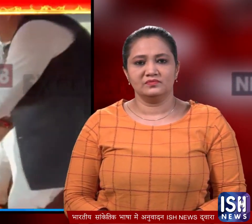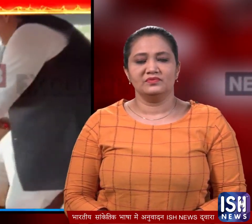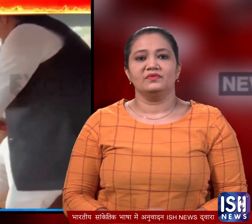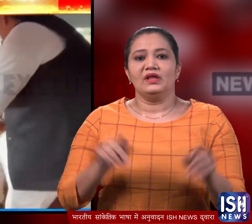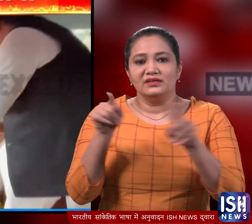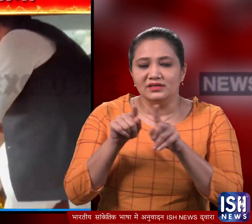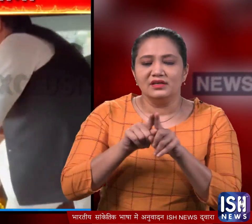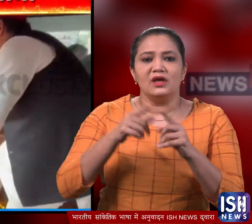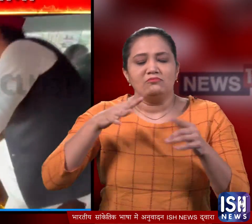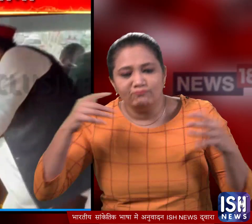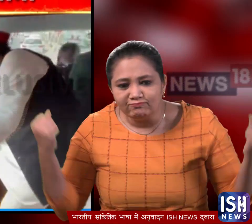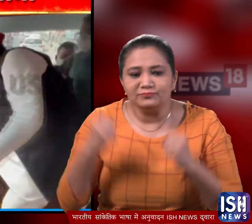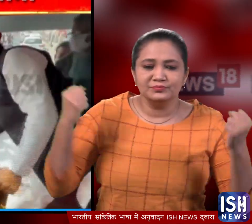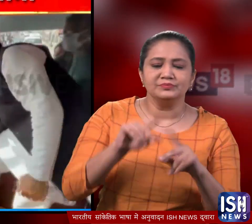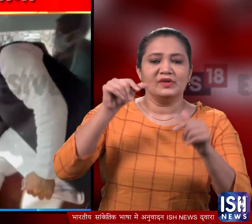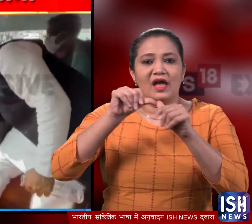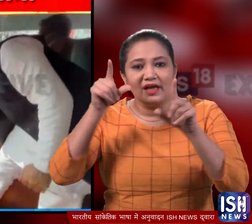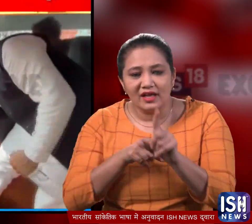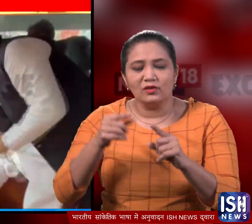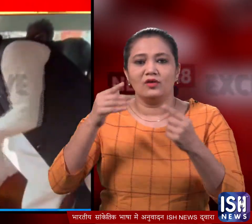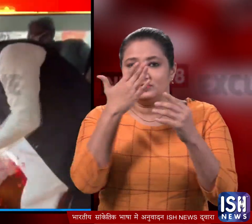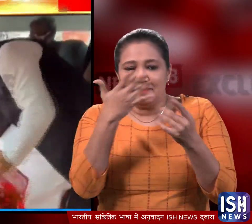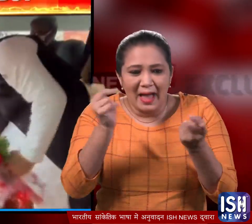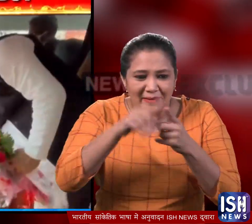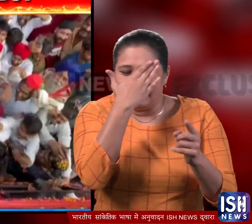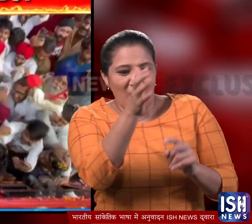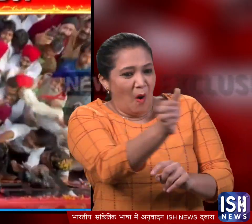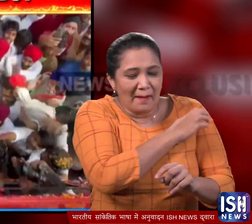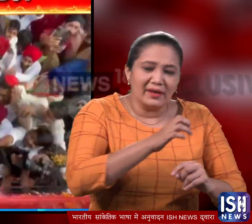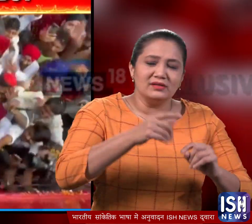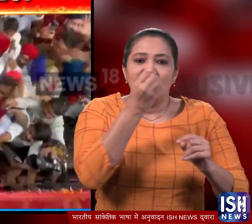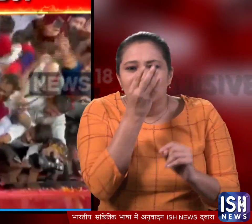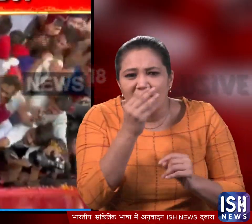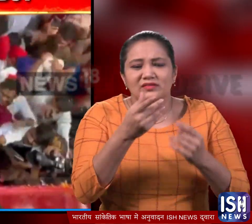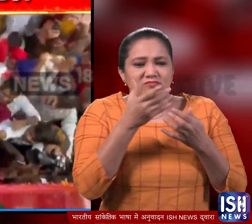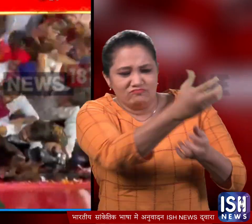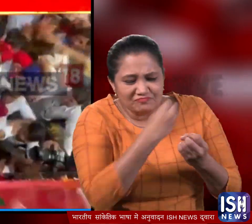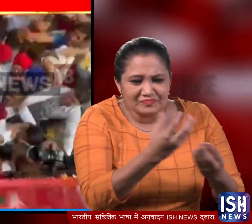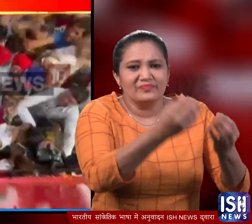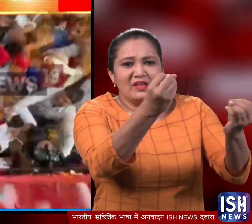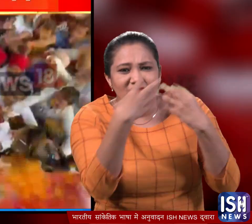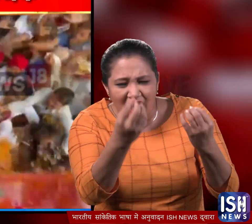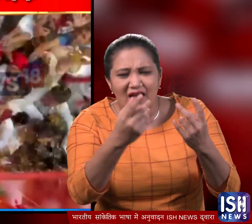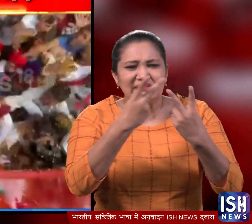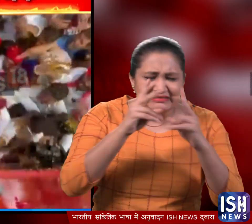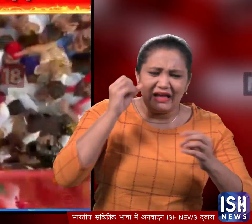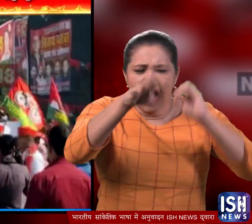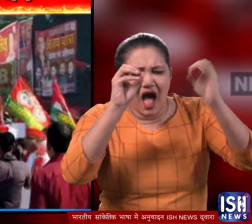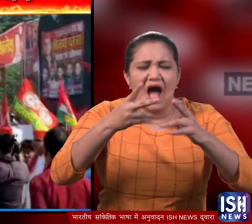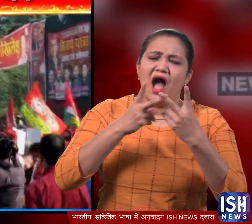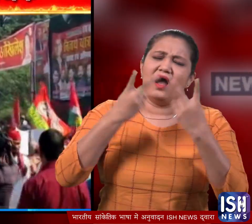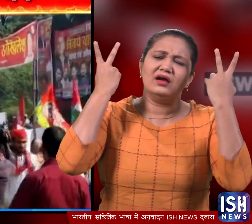रास्ते भर कार्यकर्ताओं का उत्साह बढ़ाने के लिए अखिलेश के बस की खिड़की जैसे ही खुलती, उन्हें गुलदस्ता लेने और उन पर फूल बरसाने की होड़ शुरू हो